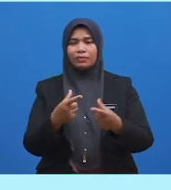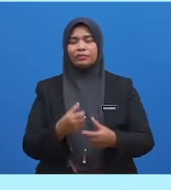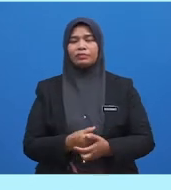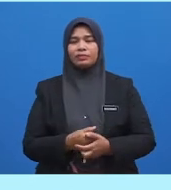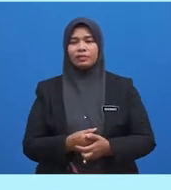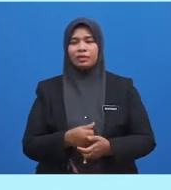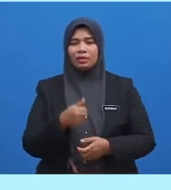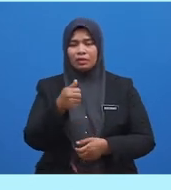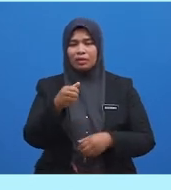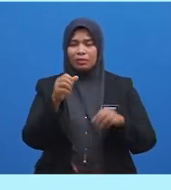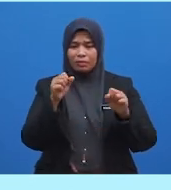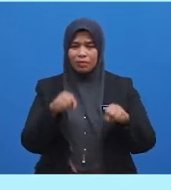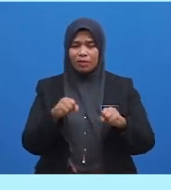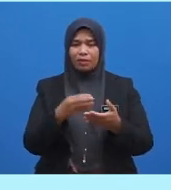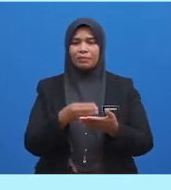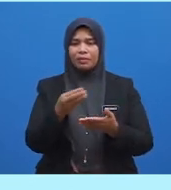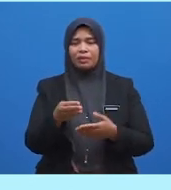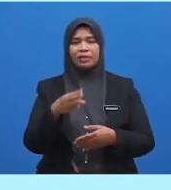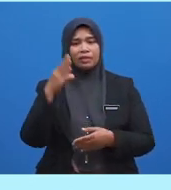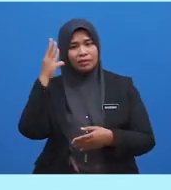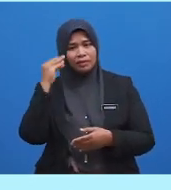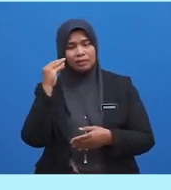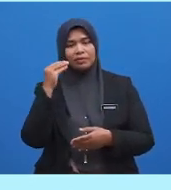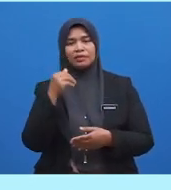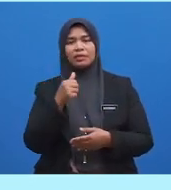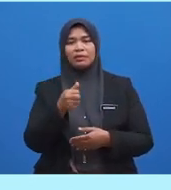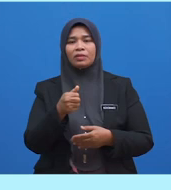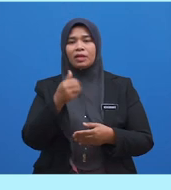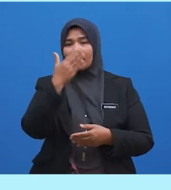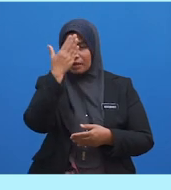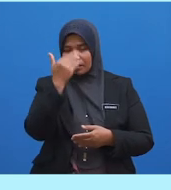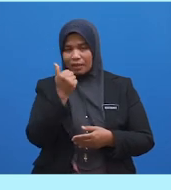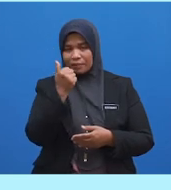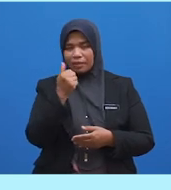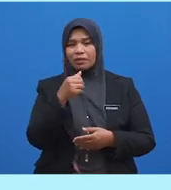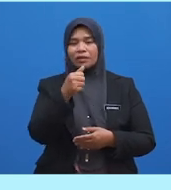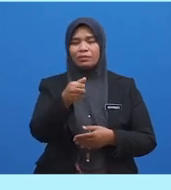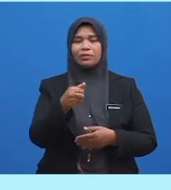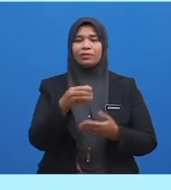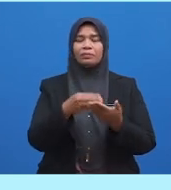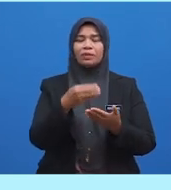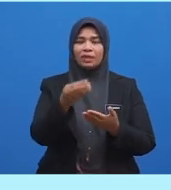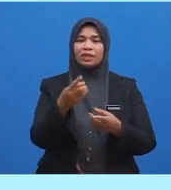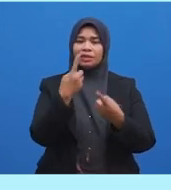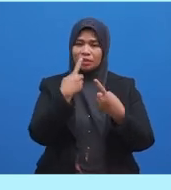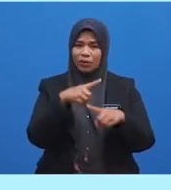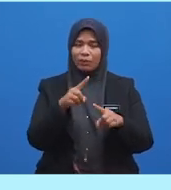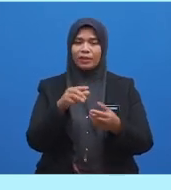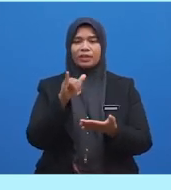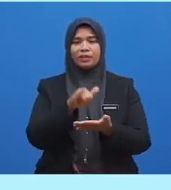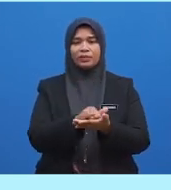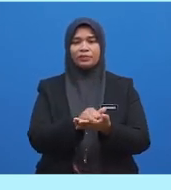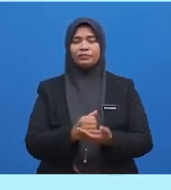kamu boleh Berikan pendapat kamu kenapa kamu berikan jawaban